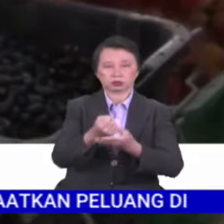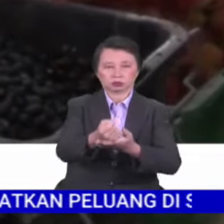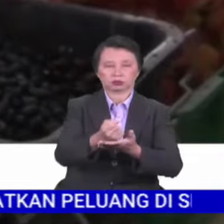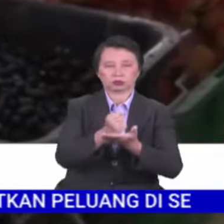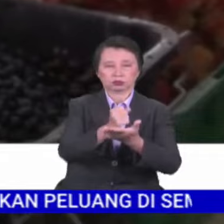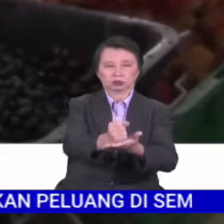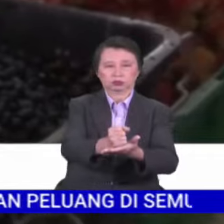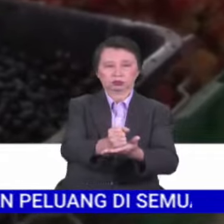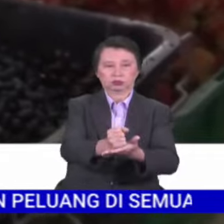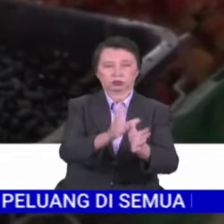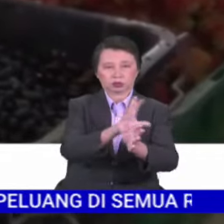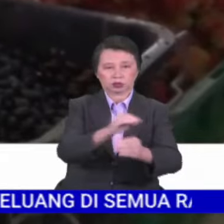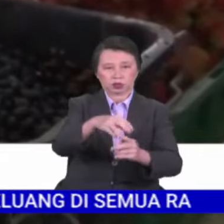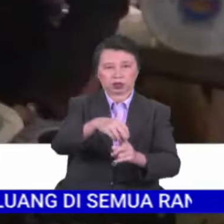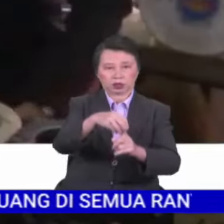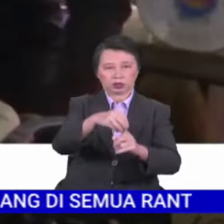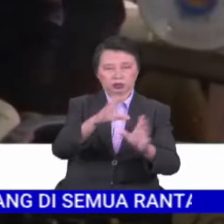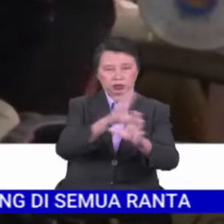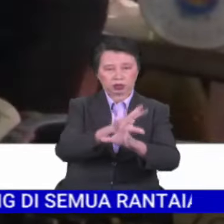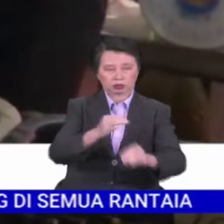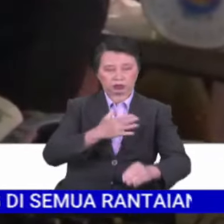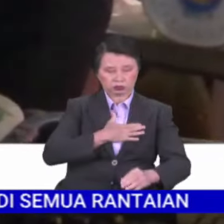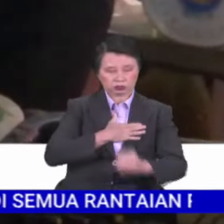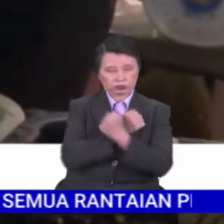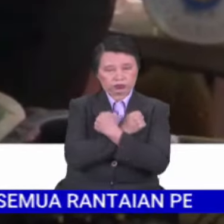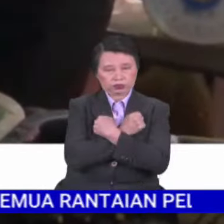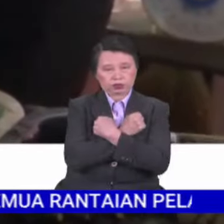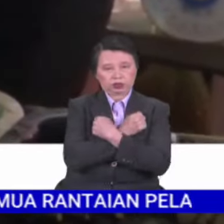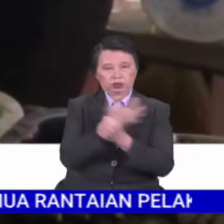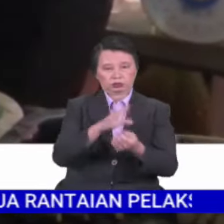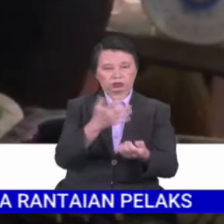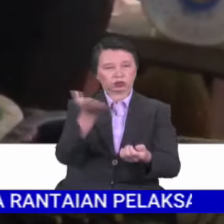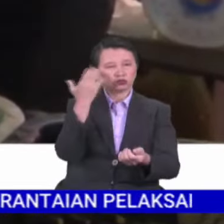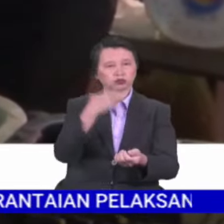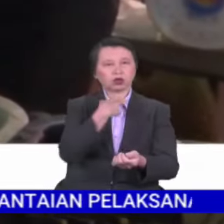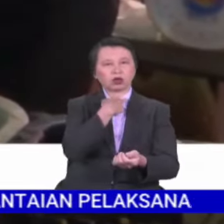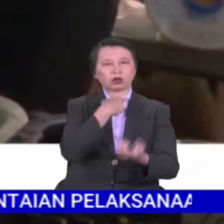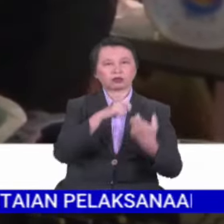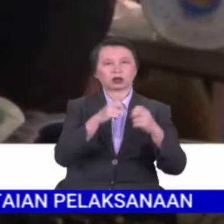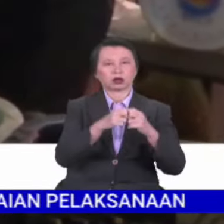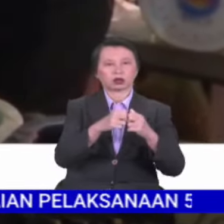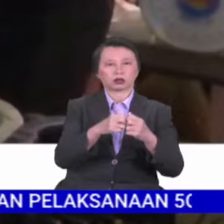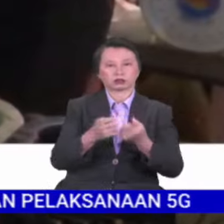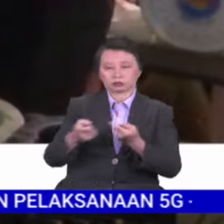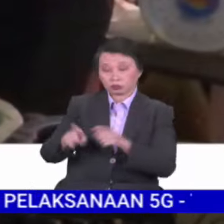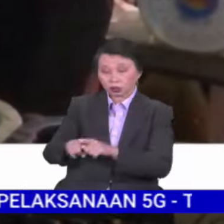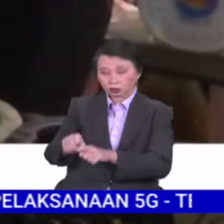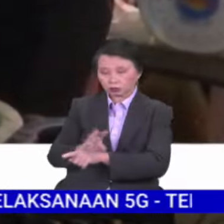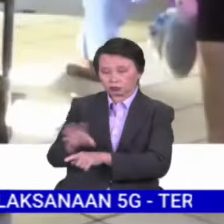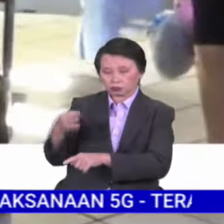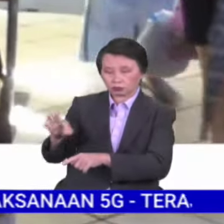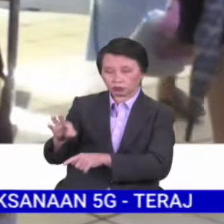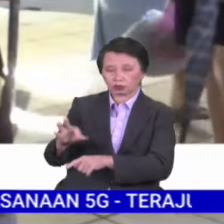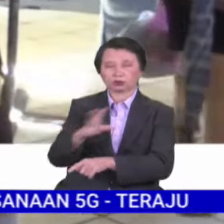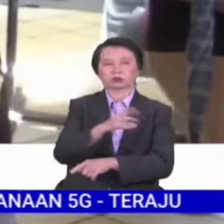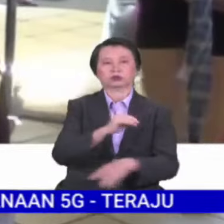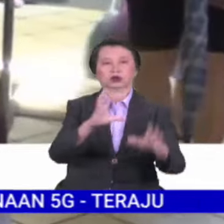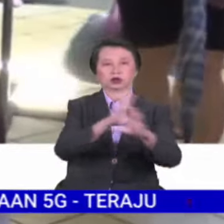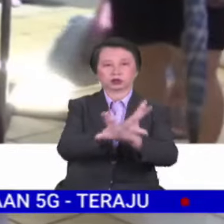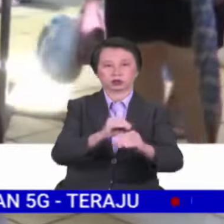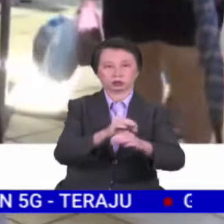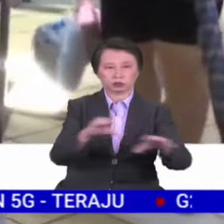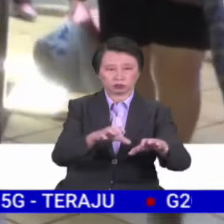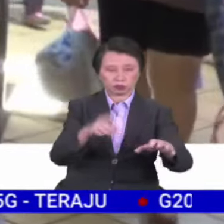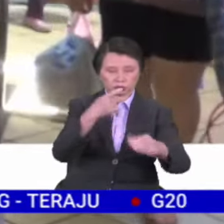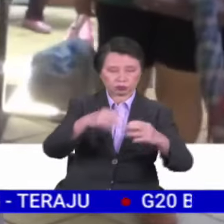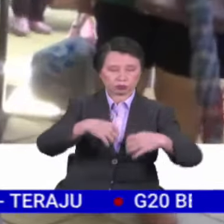khas Sarawak Ku Sayang semasa semua ekonomi terkesan akibat pandemik COVID-19. Di samping itu, jelasnya Sarawak turut mengambil